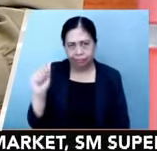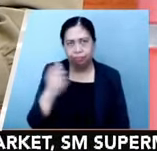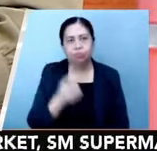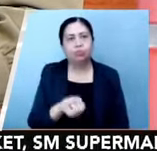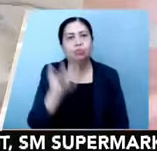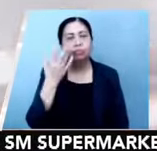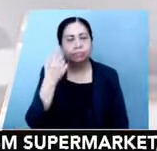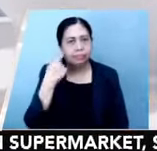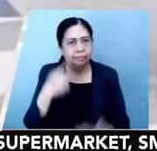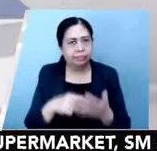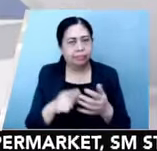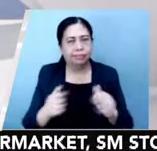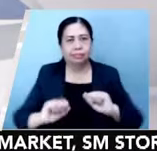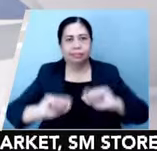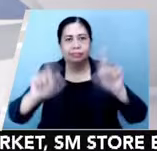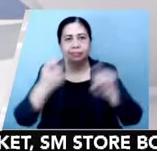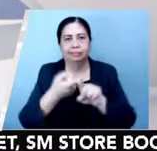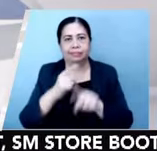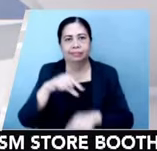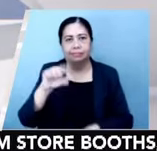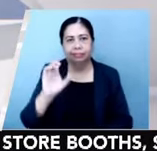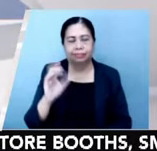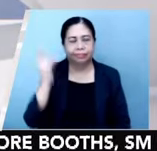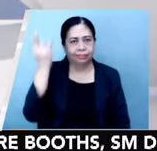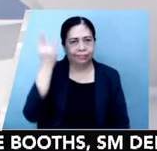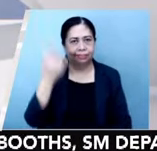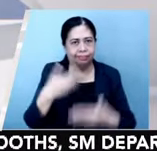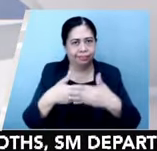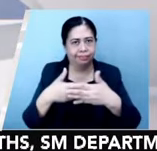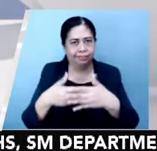Quezon City. May unang balita si Bam